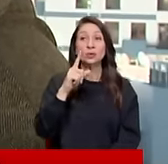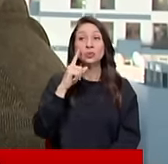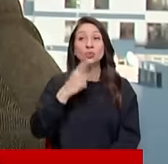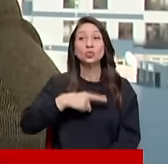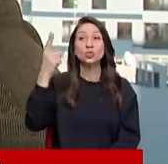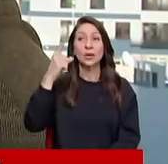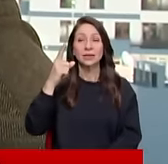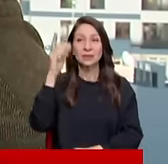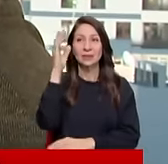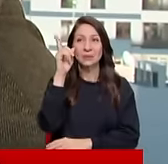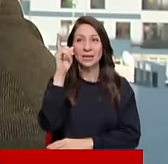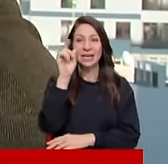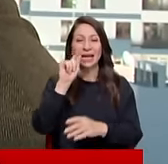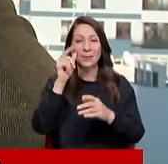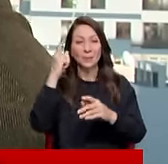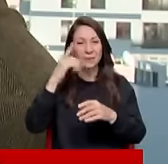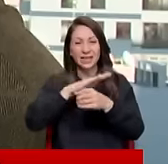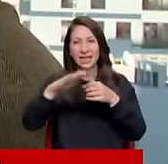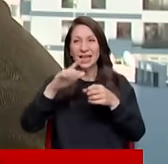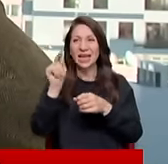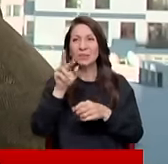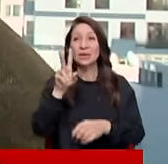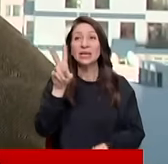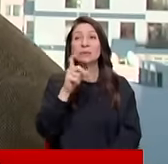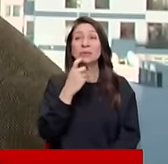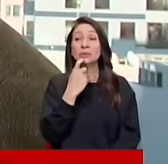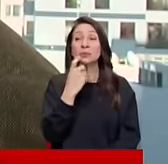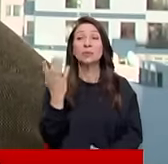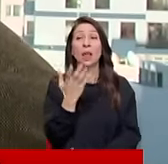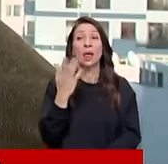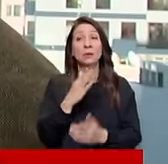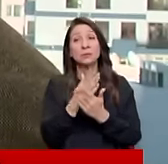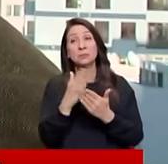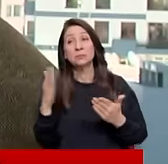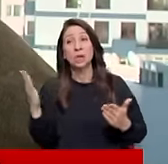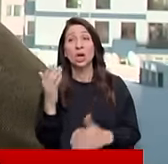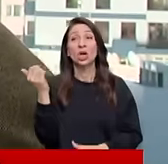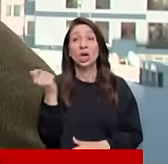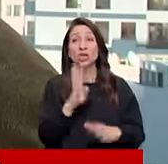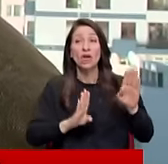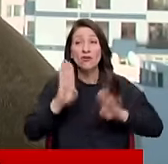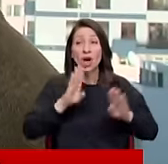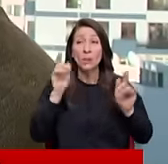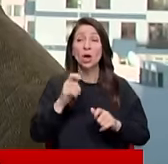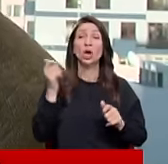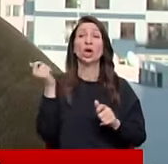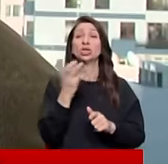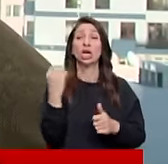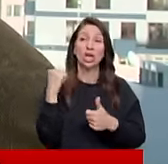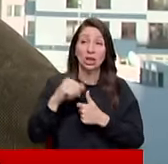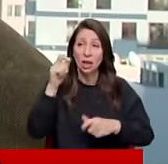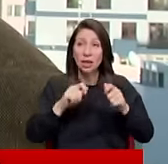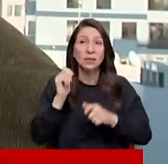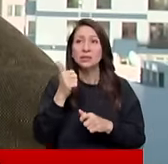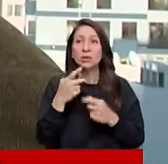Kulesi başı kesik bir kalem gibi duruyor. Evet. 20 küsür sene sürdü. Kaç defa ihale yapıldı? Kaç defa yeniden yapıldı? Ne